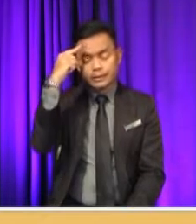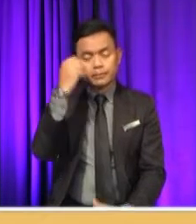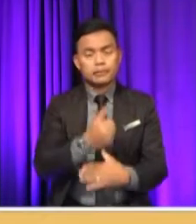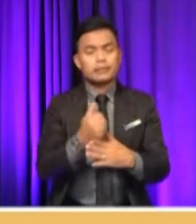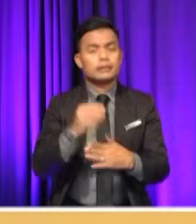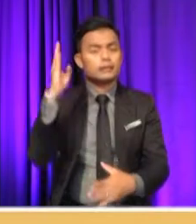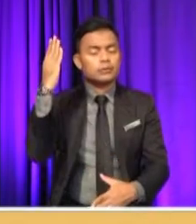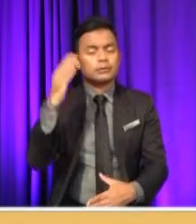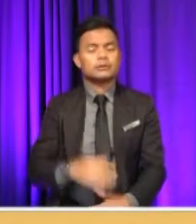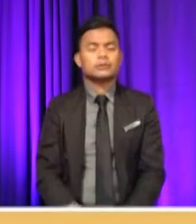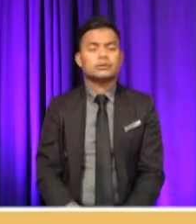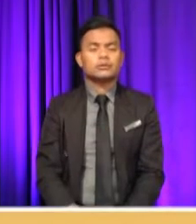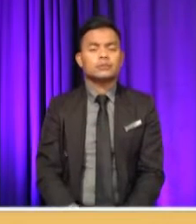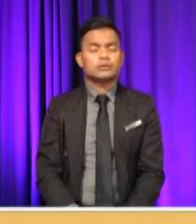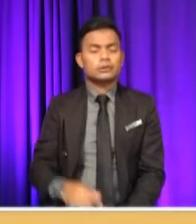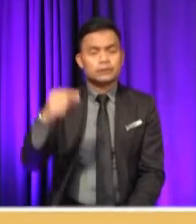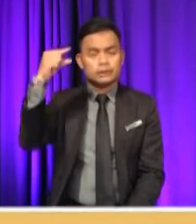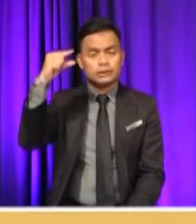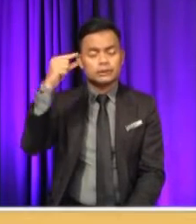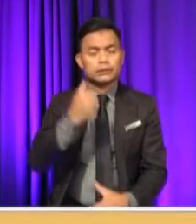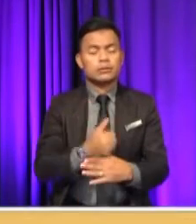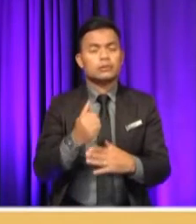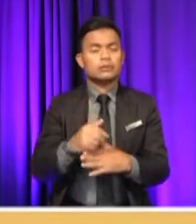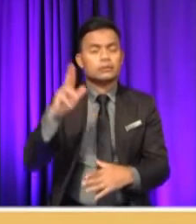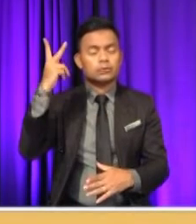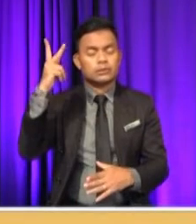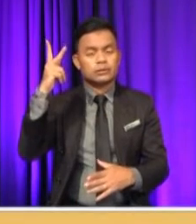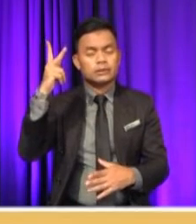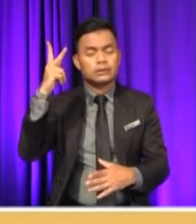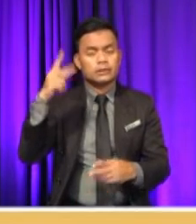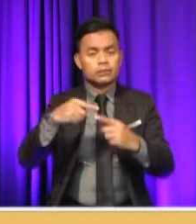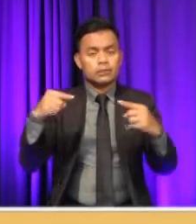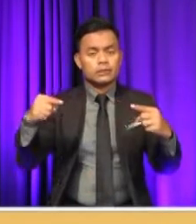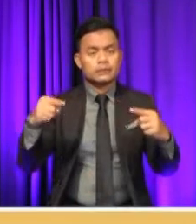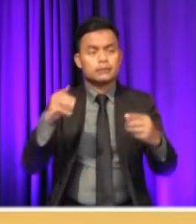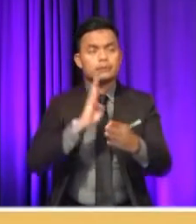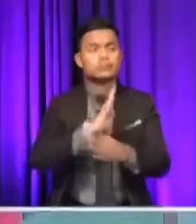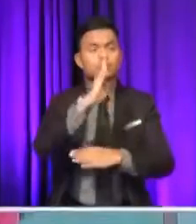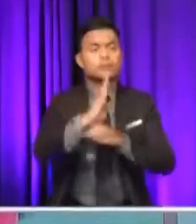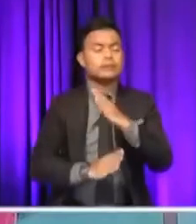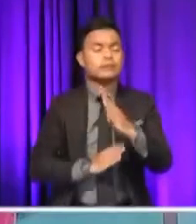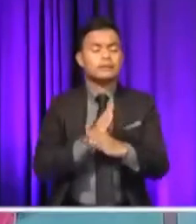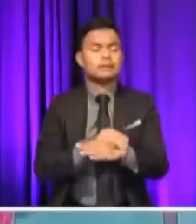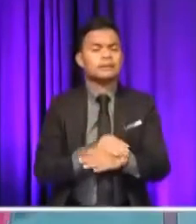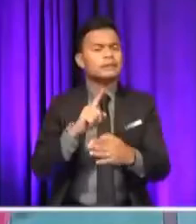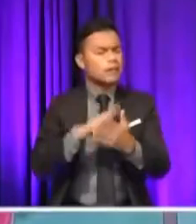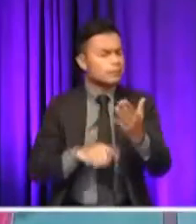hijau ataupun hijau jalur kuning, ini adalah wire bumi, earth. Okey, apa fungsi wire-wire ni? Kenapa warna dia